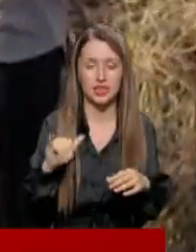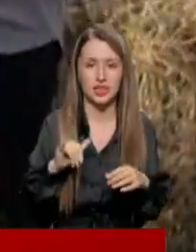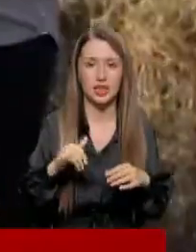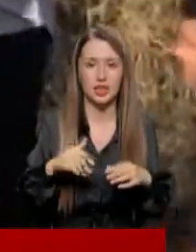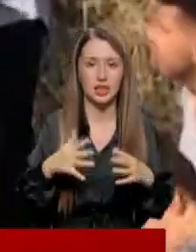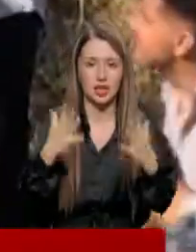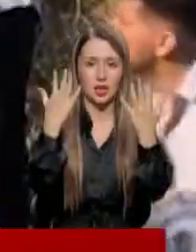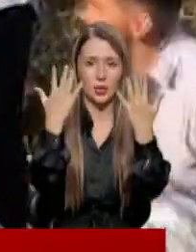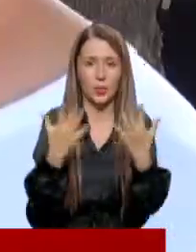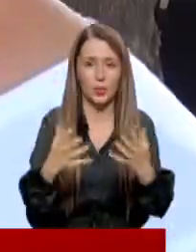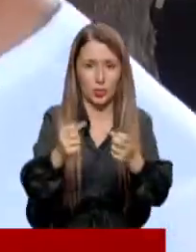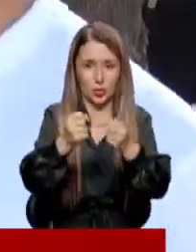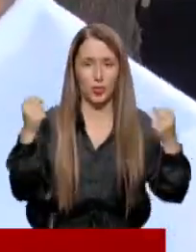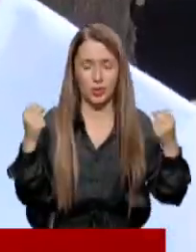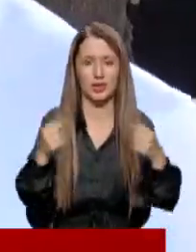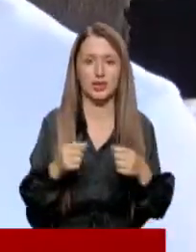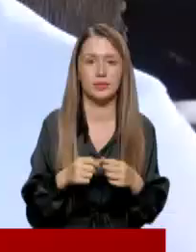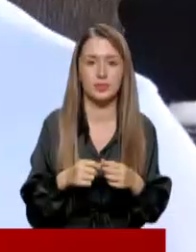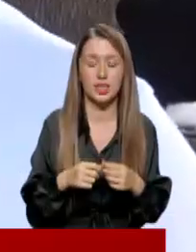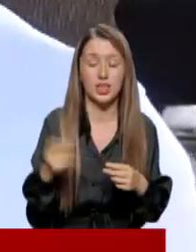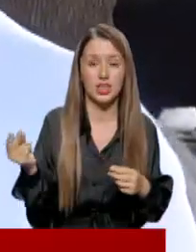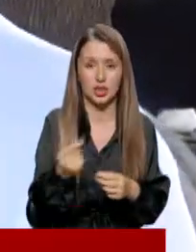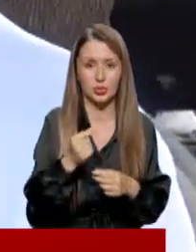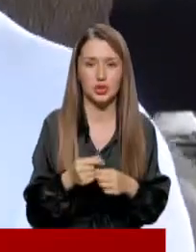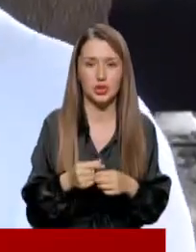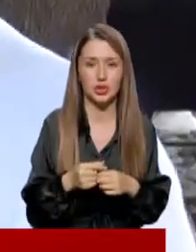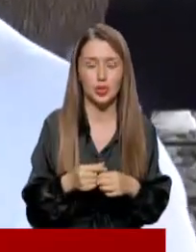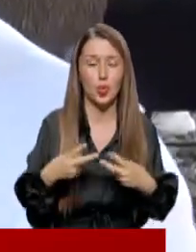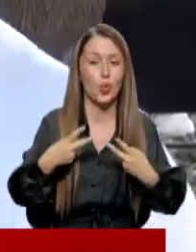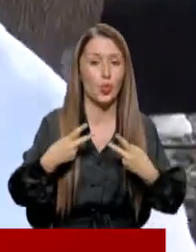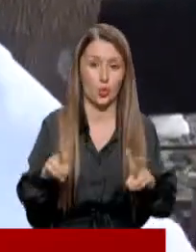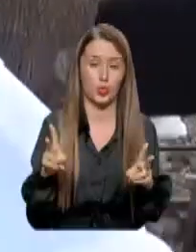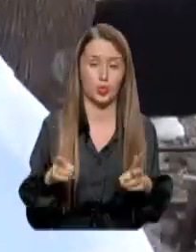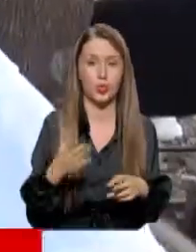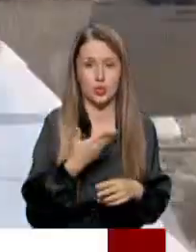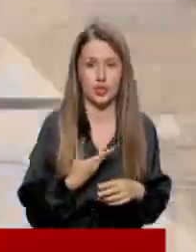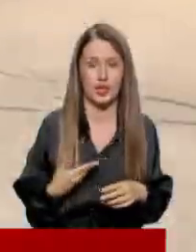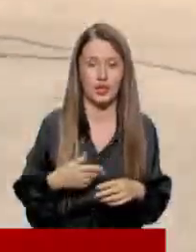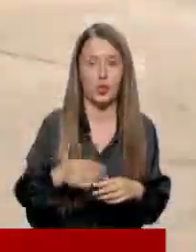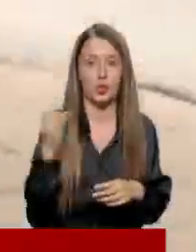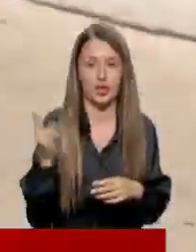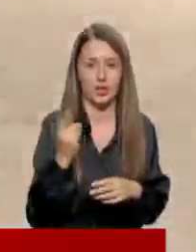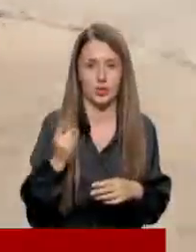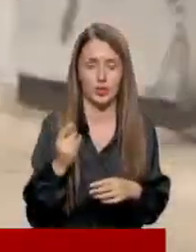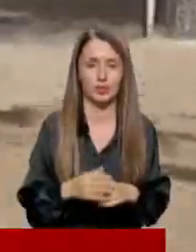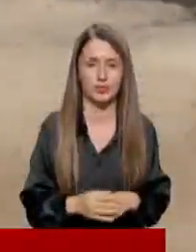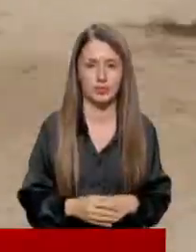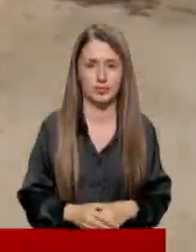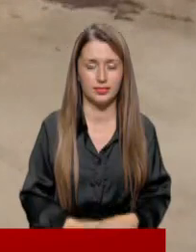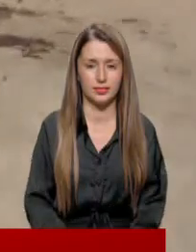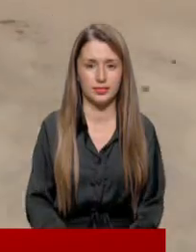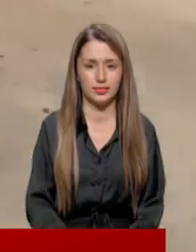etler dik yokuşta taşındı. Kara kızımız kaçmış. Özgürlüğüne çok düşkün. 3 gündür geziyor.